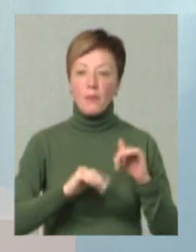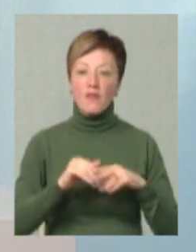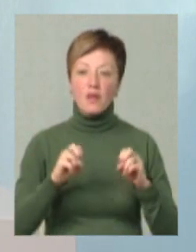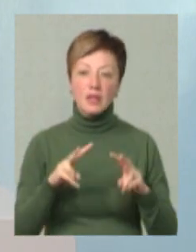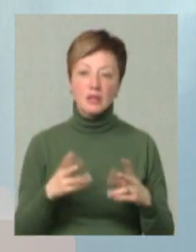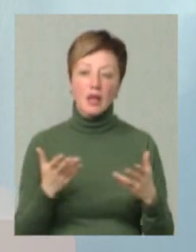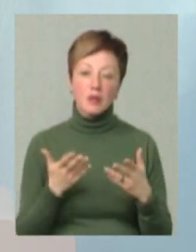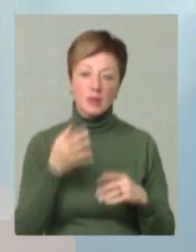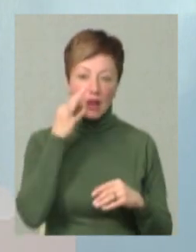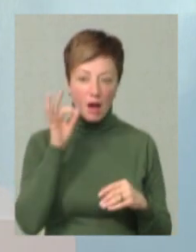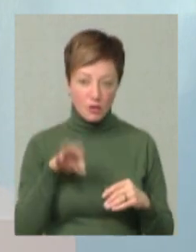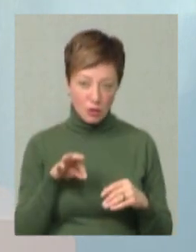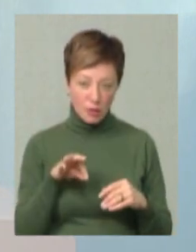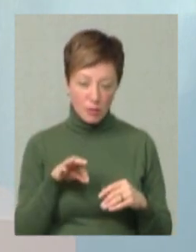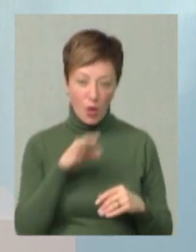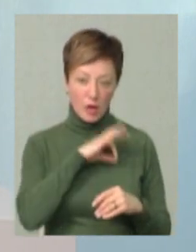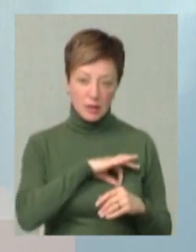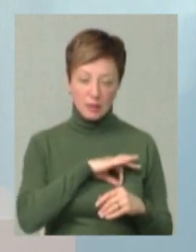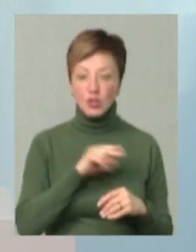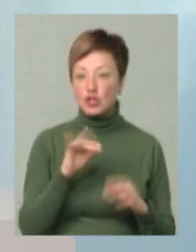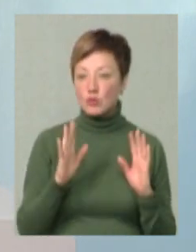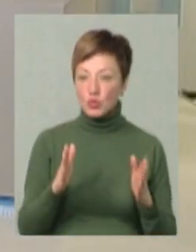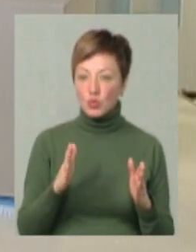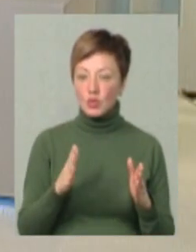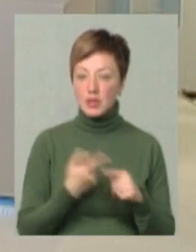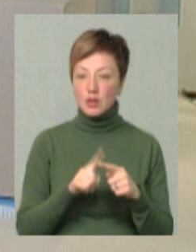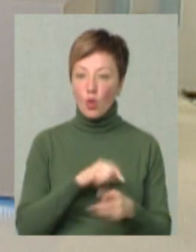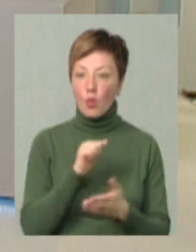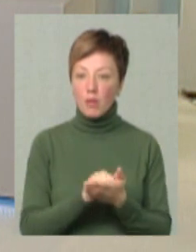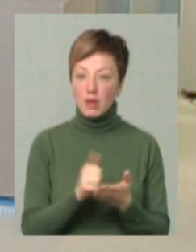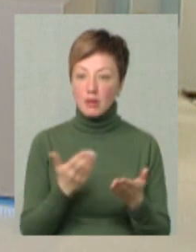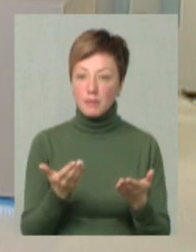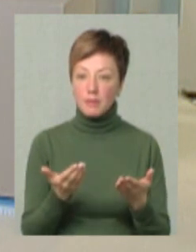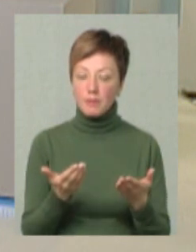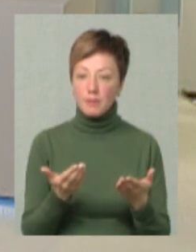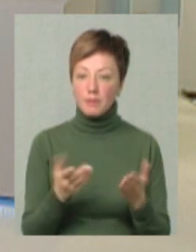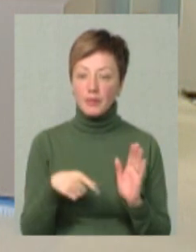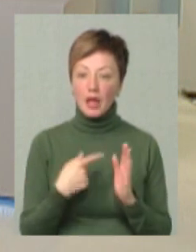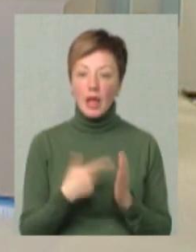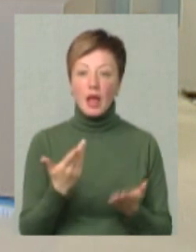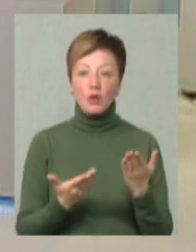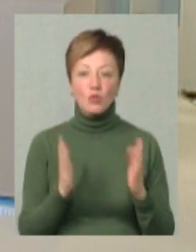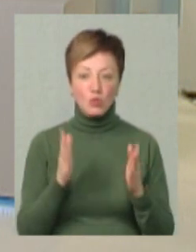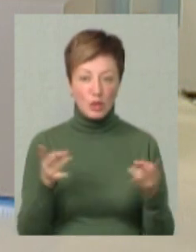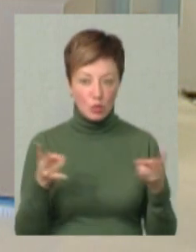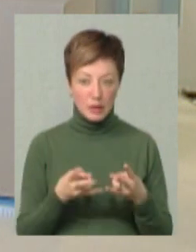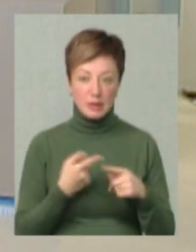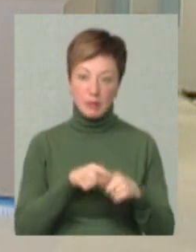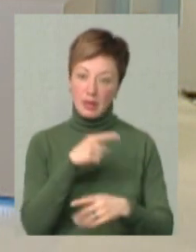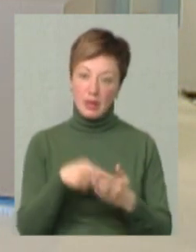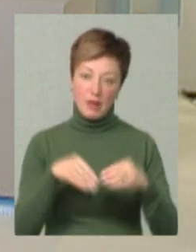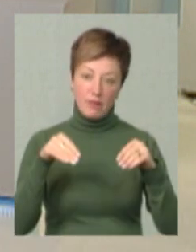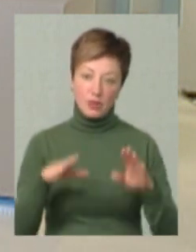професією, якимись навичками корисними. Чи будуть видаватися ці документи? Якщо буде необхідність, ми це питання